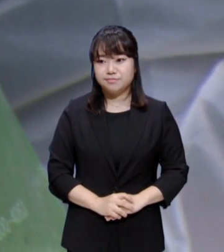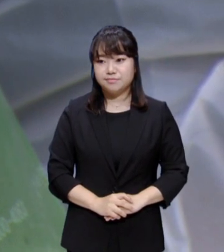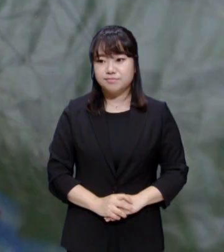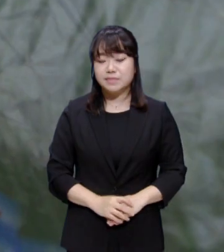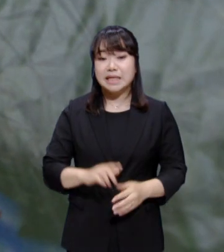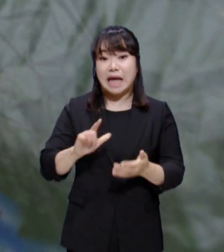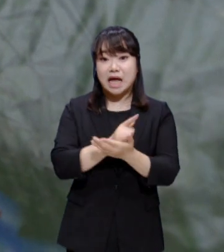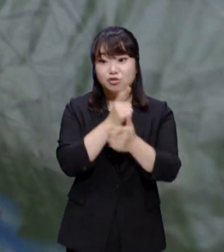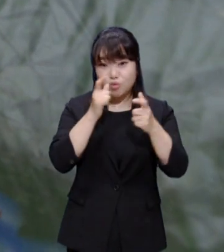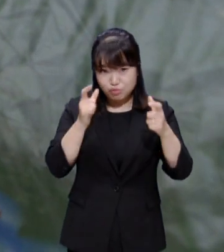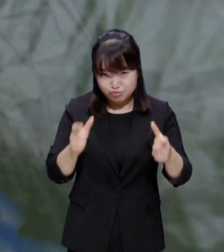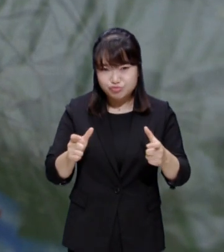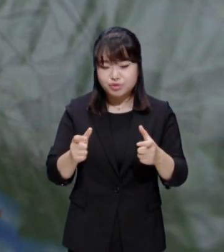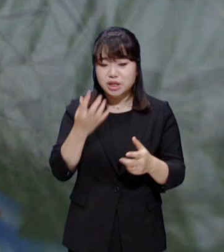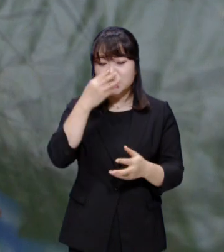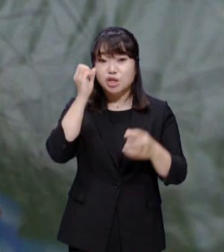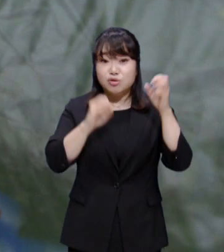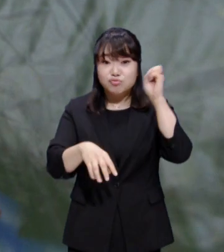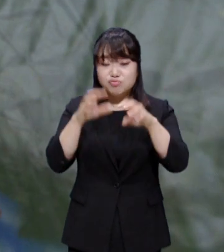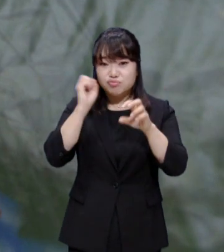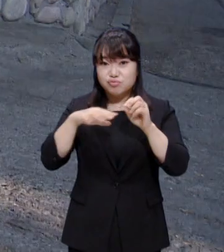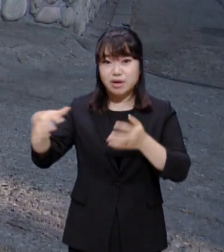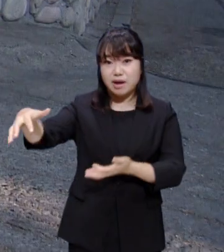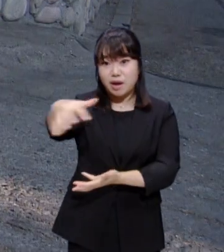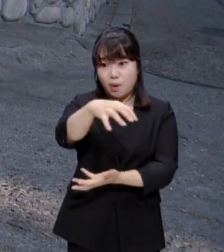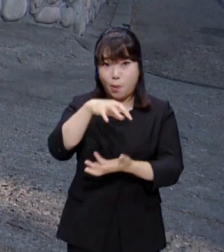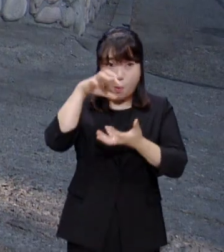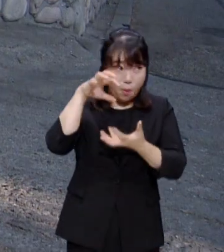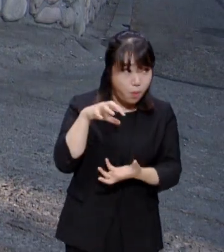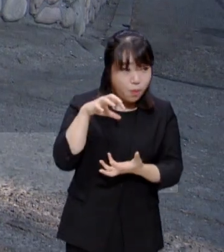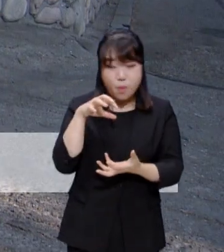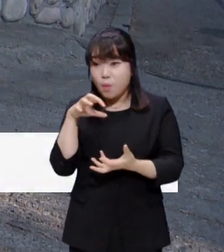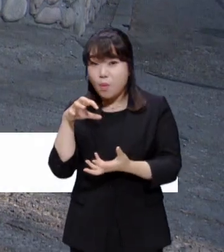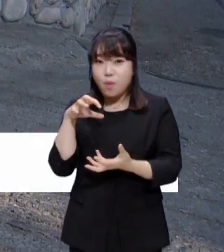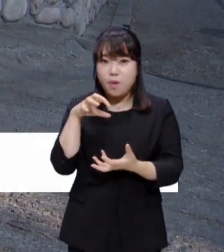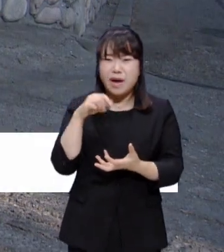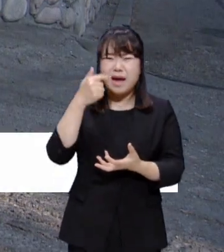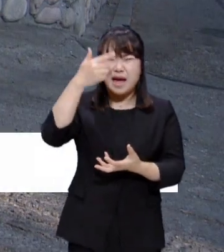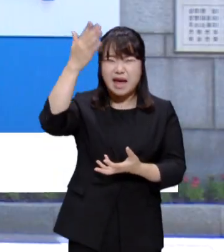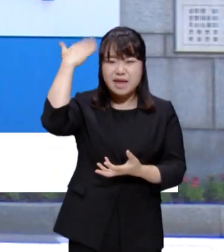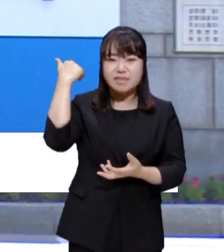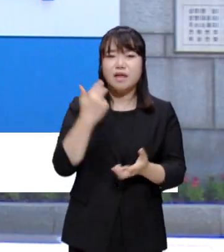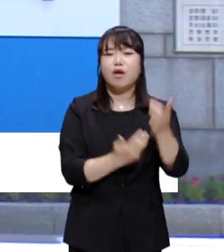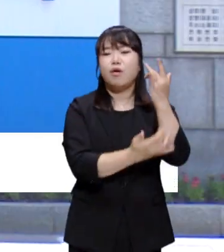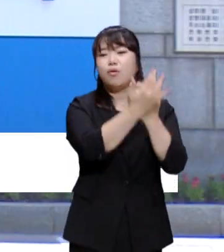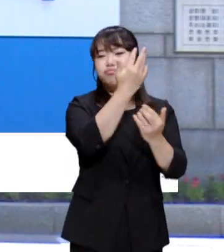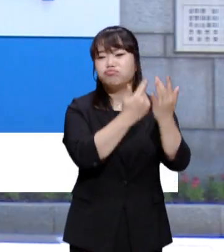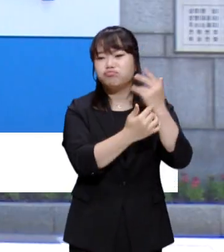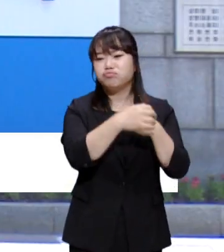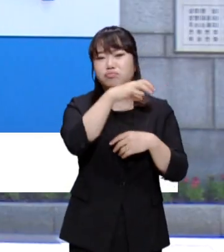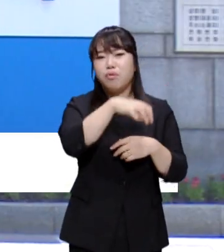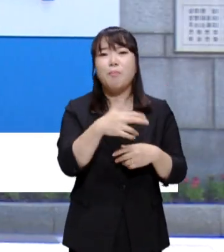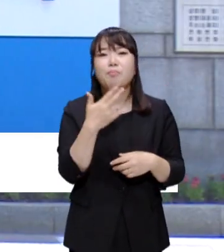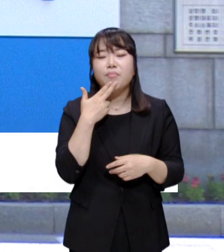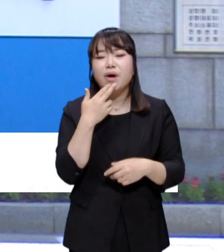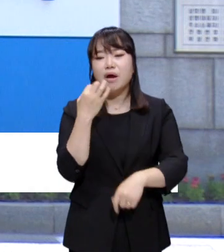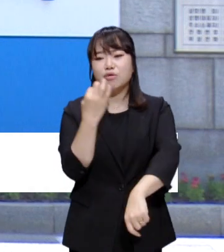서울 강서구는 지역에서 발생하는 생활쓰레기를 처리하기 위해 과거 소각장이라 불렸던